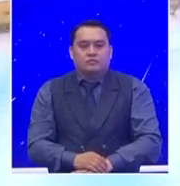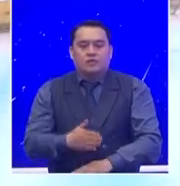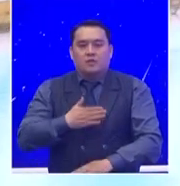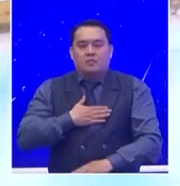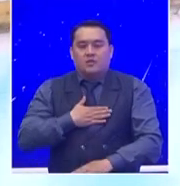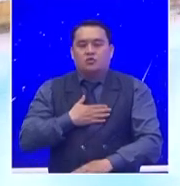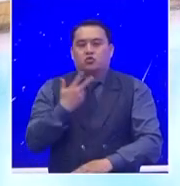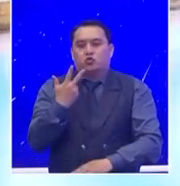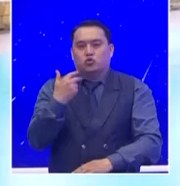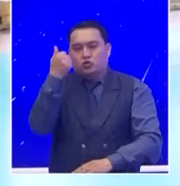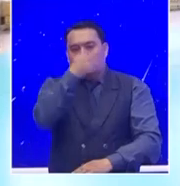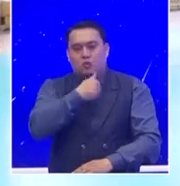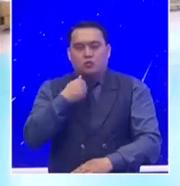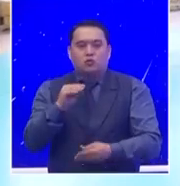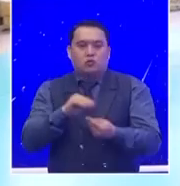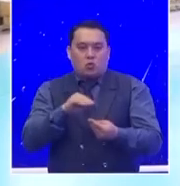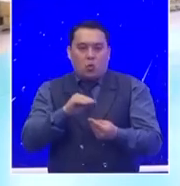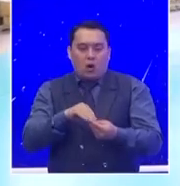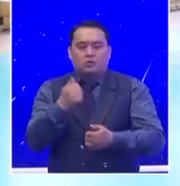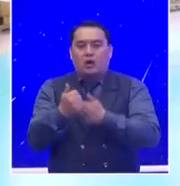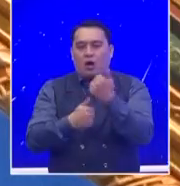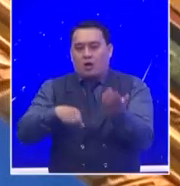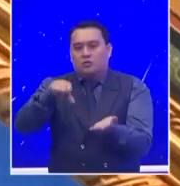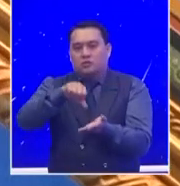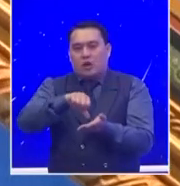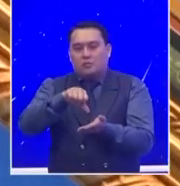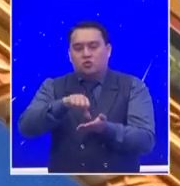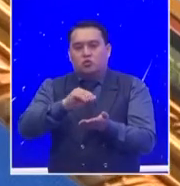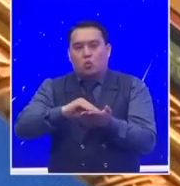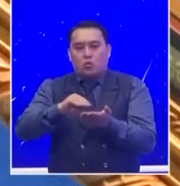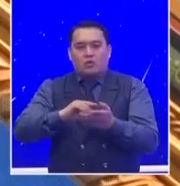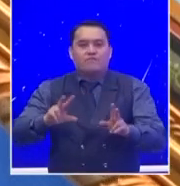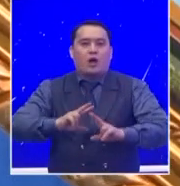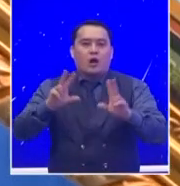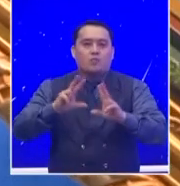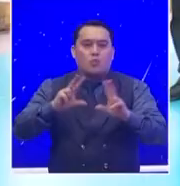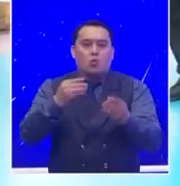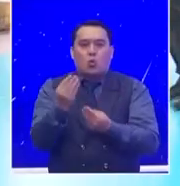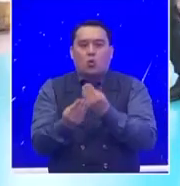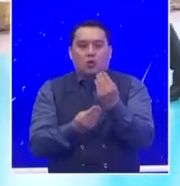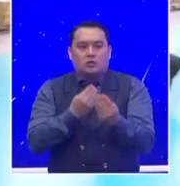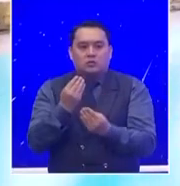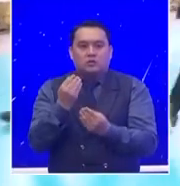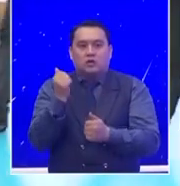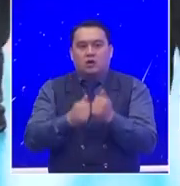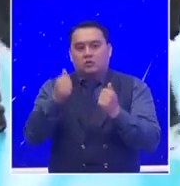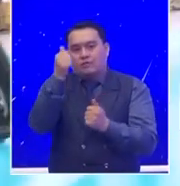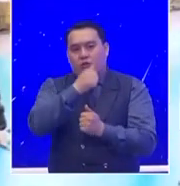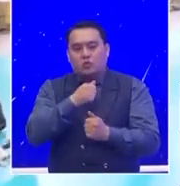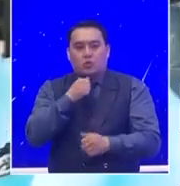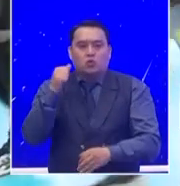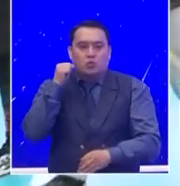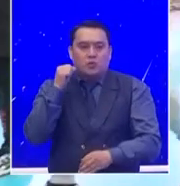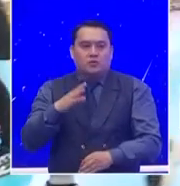қатысып келатырмыз. Жылдағы асқа күтетін турнирлердің бірі, журналистердің арасында осы волейбол ойынынан жылдан жылға деңгей өсіп келе жатыр. Мысалы, өткен жылы